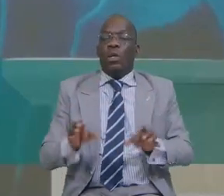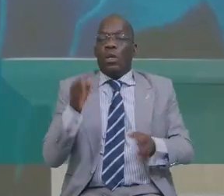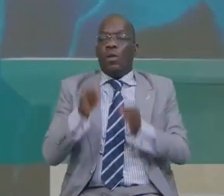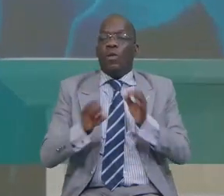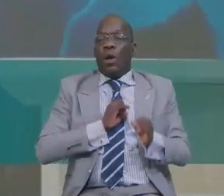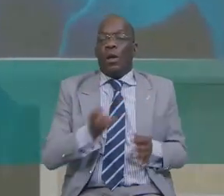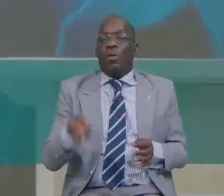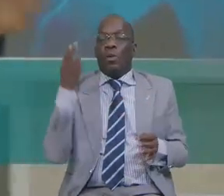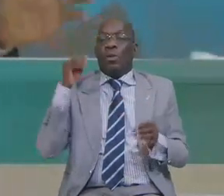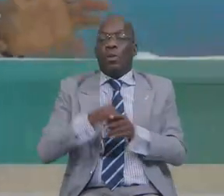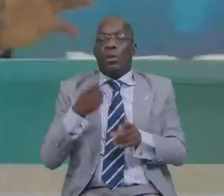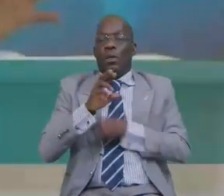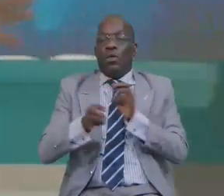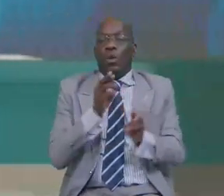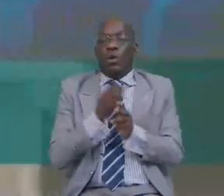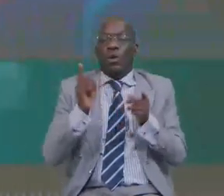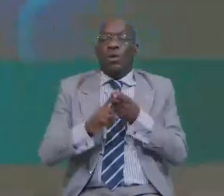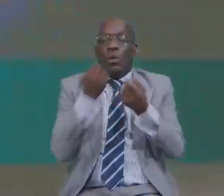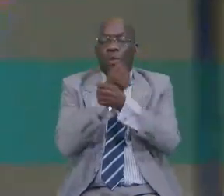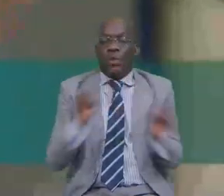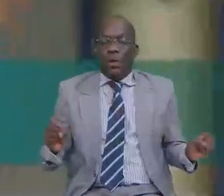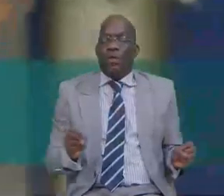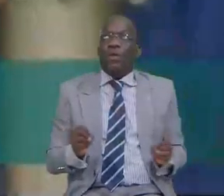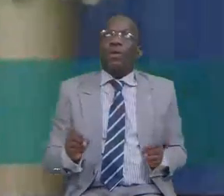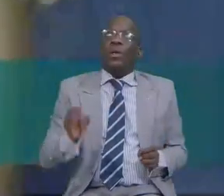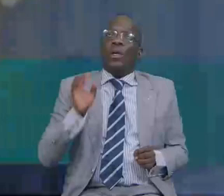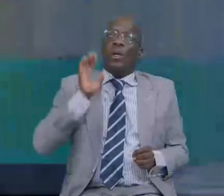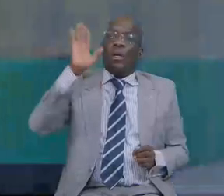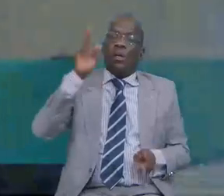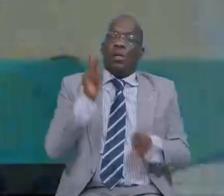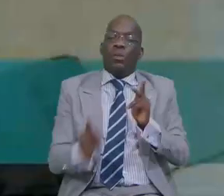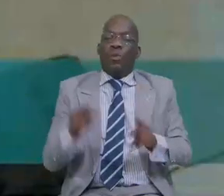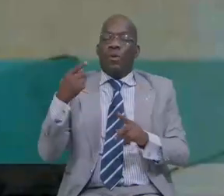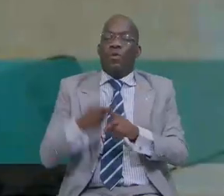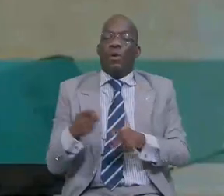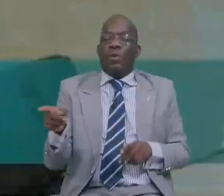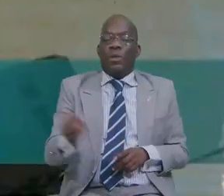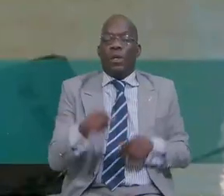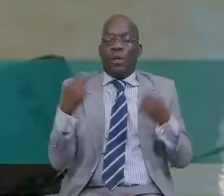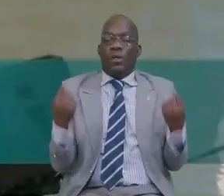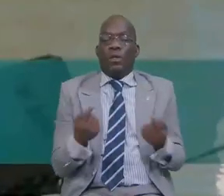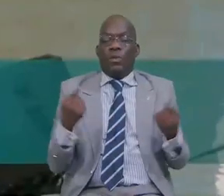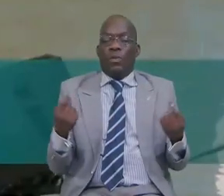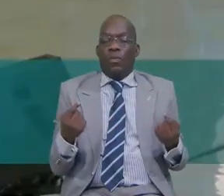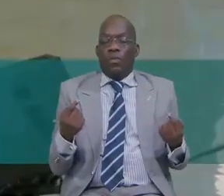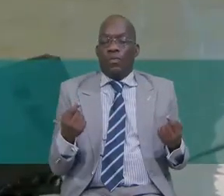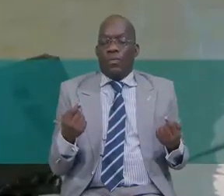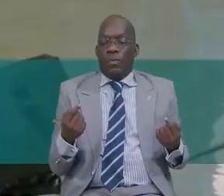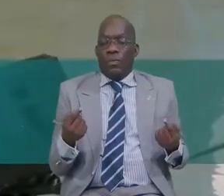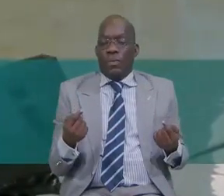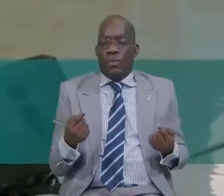encore physiquement dans le monde. Sauver son peuple de ses péchés.